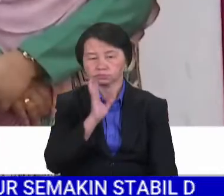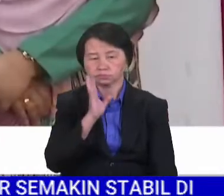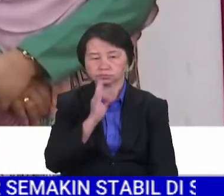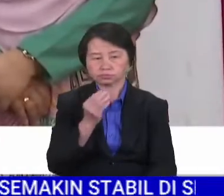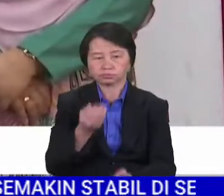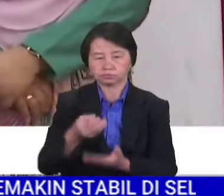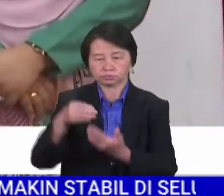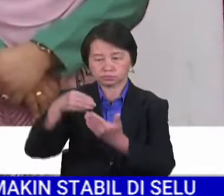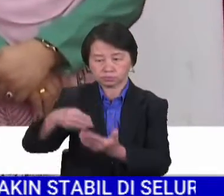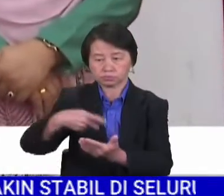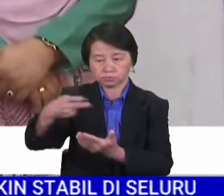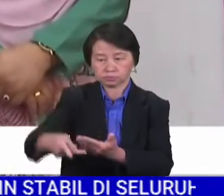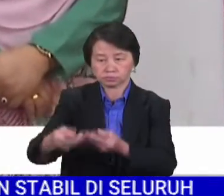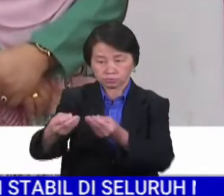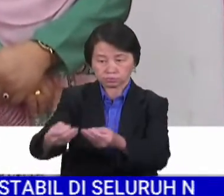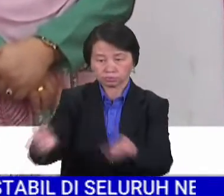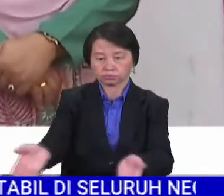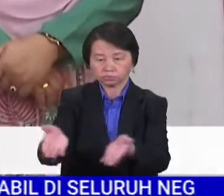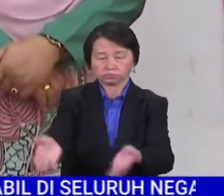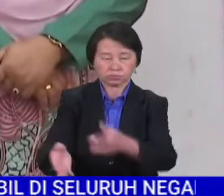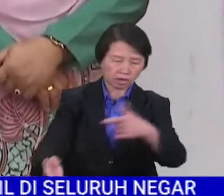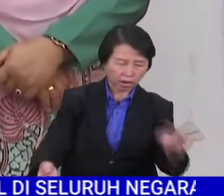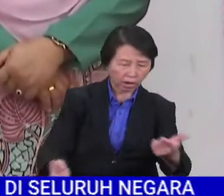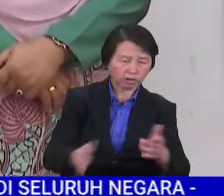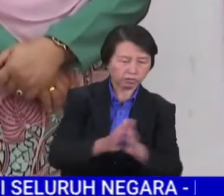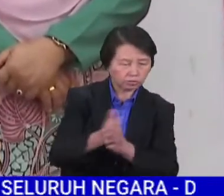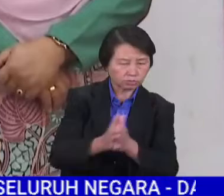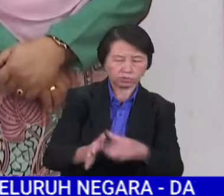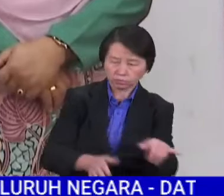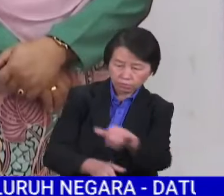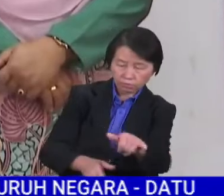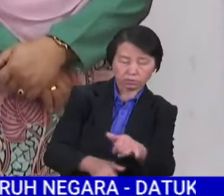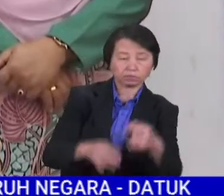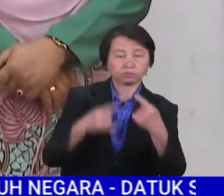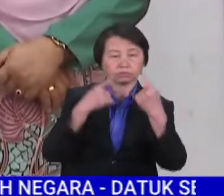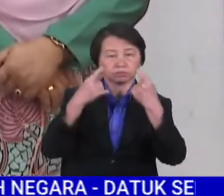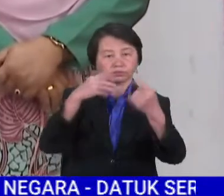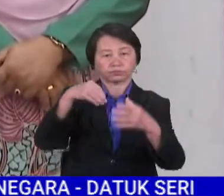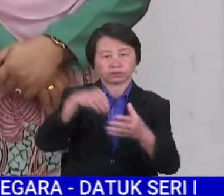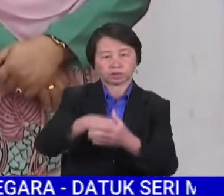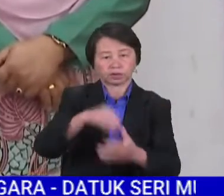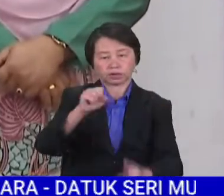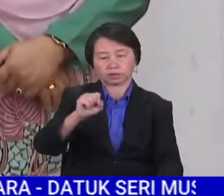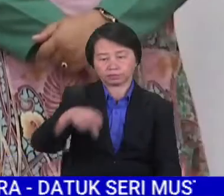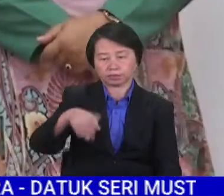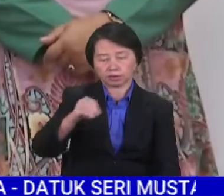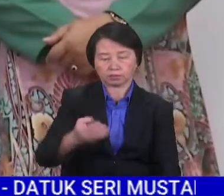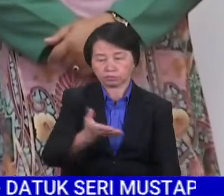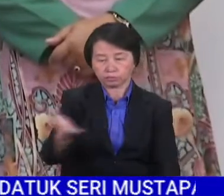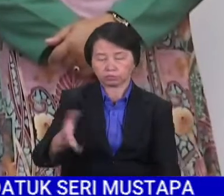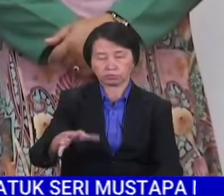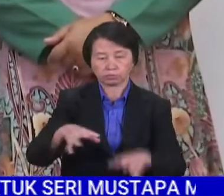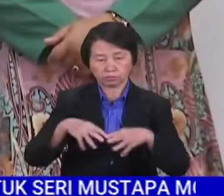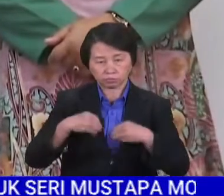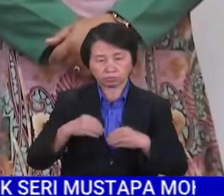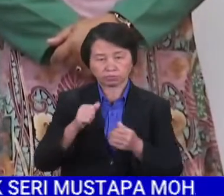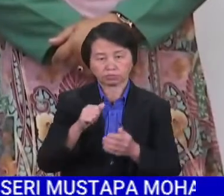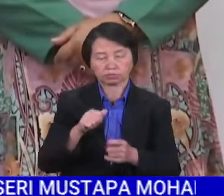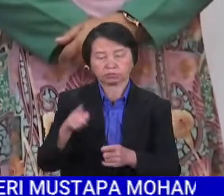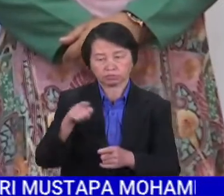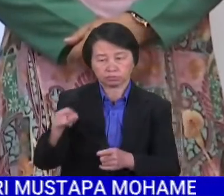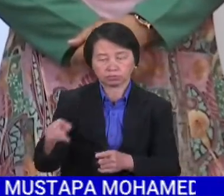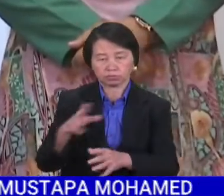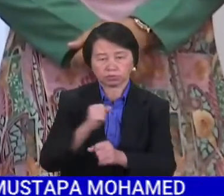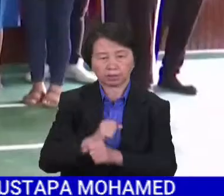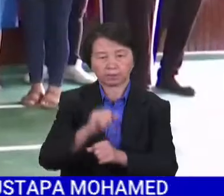insentif tersebut merupakan galakkan kepada pelajar lain untuk terus berusaha mencapai kejayaan dalam SPM kesemua Plaza menerima insentif ini merupakan